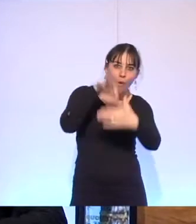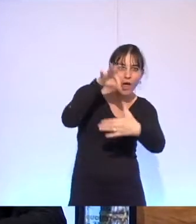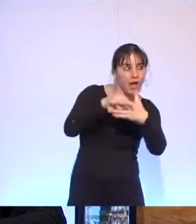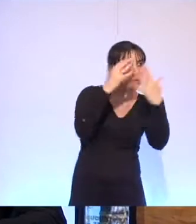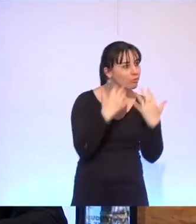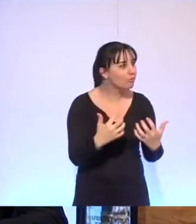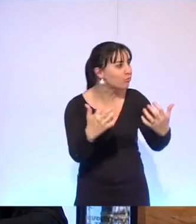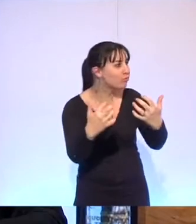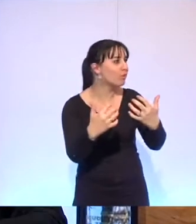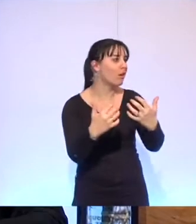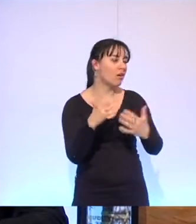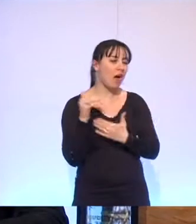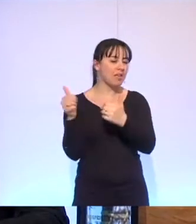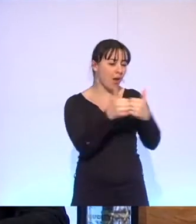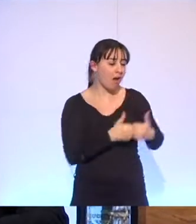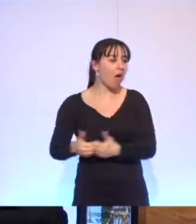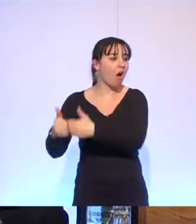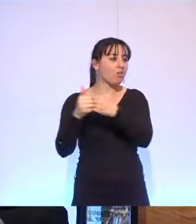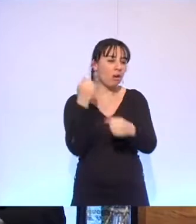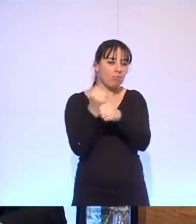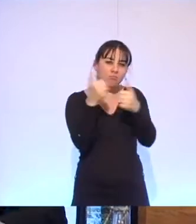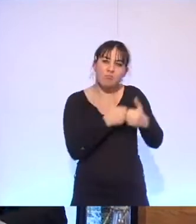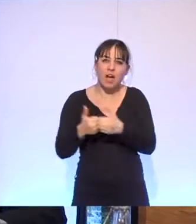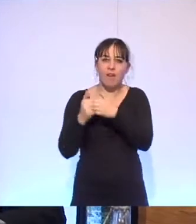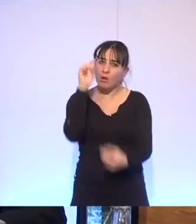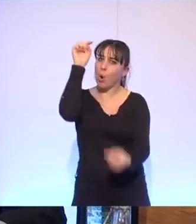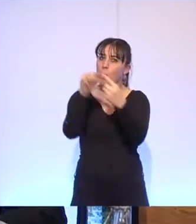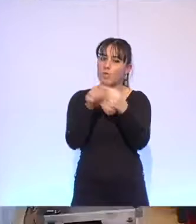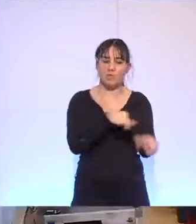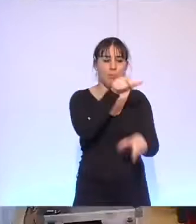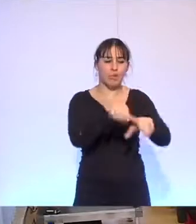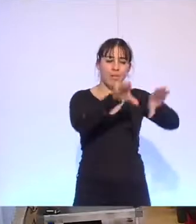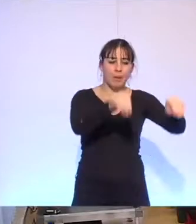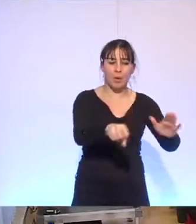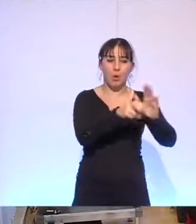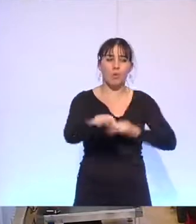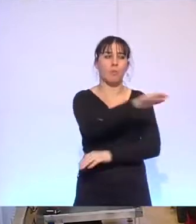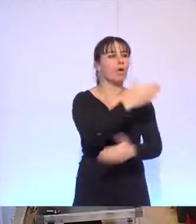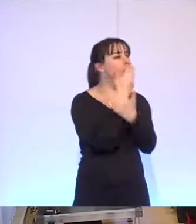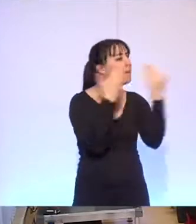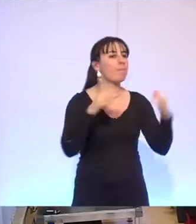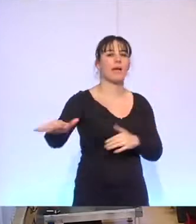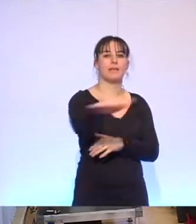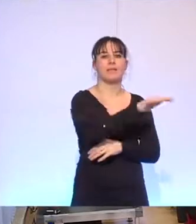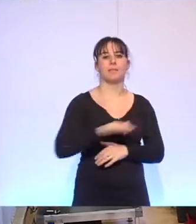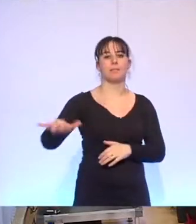travailler tous ensemble pour au service des habitants et des Grenoblois. Merci à tous.